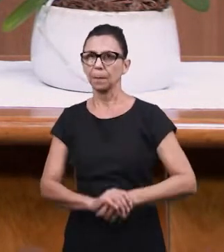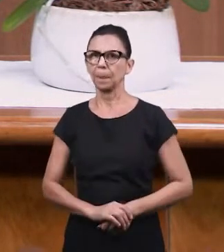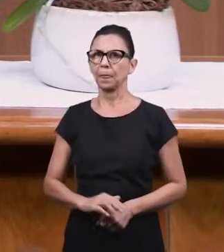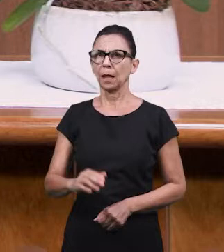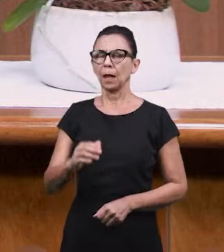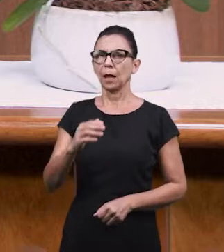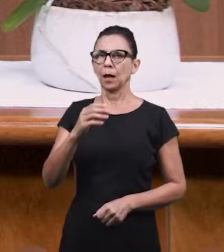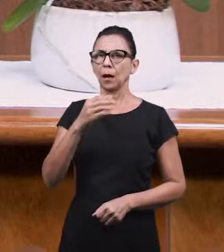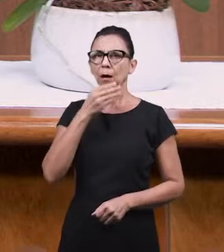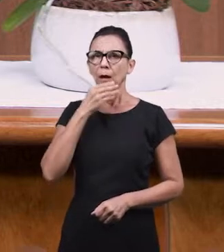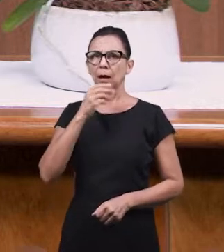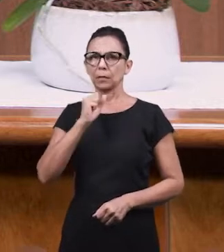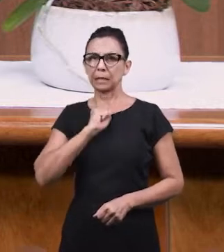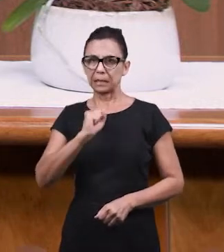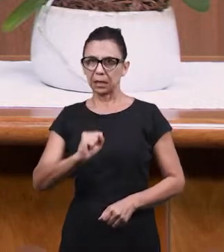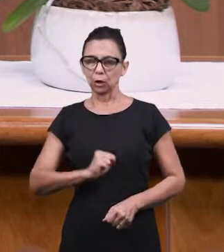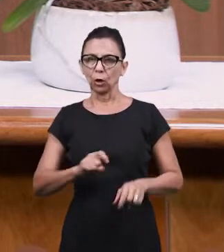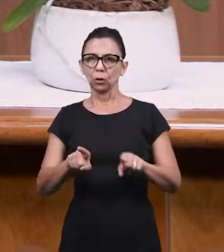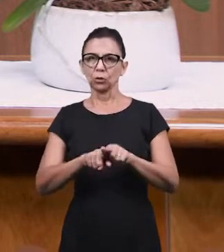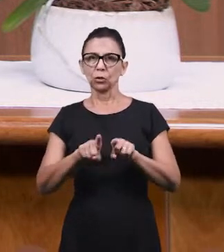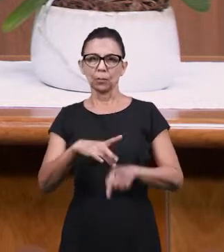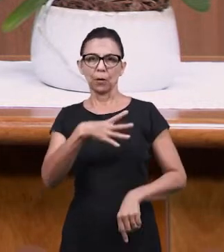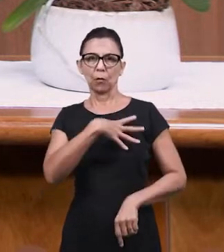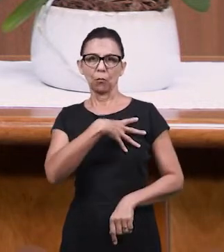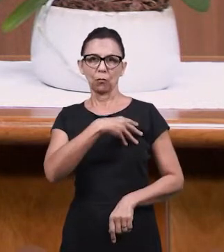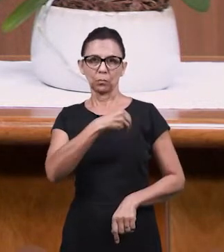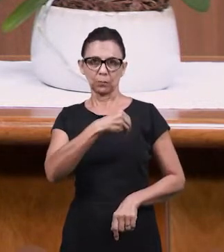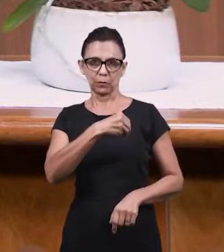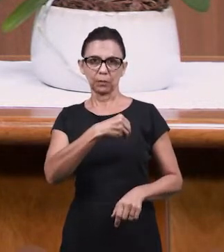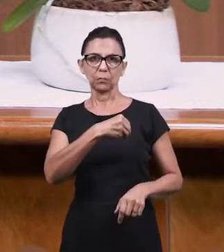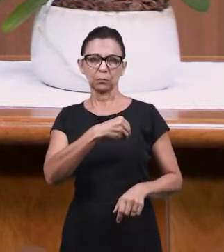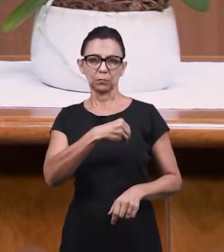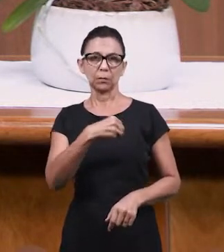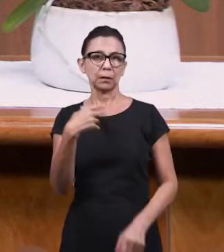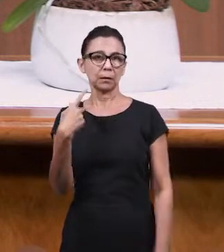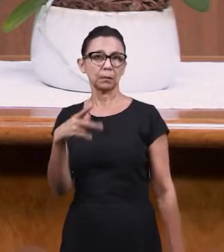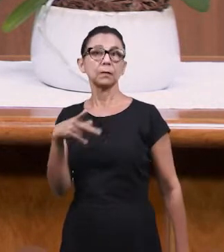et ils devront mettre leurs mains